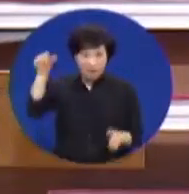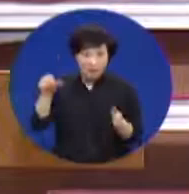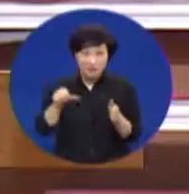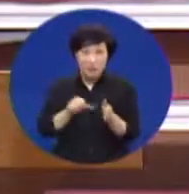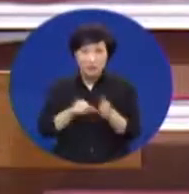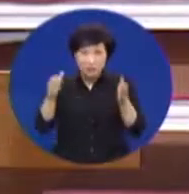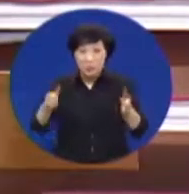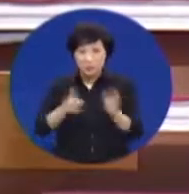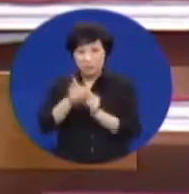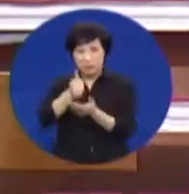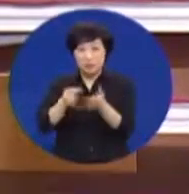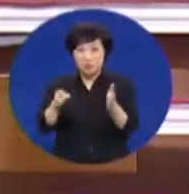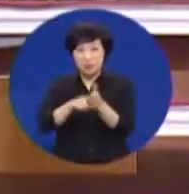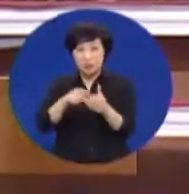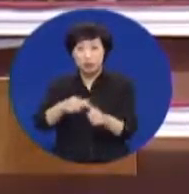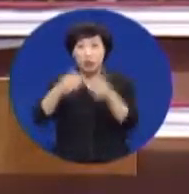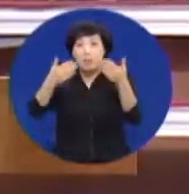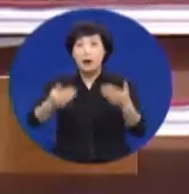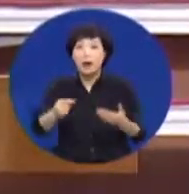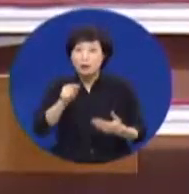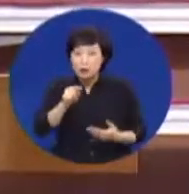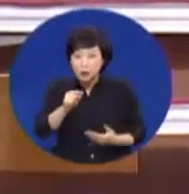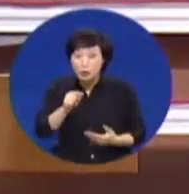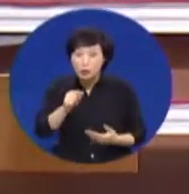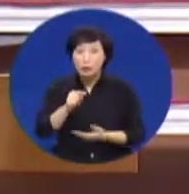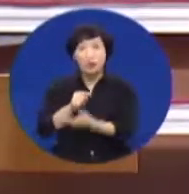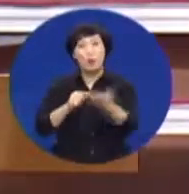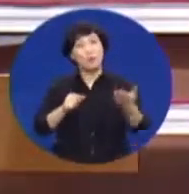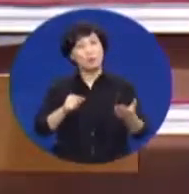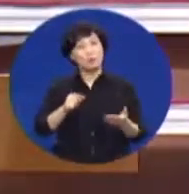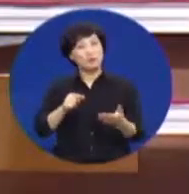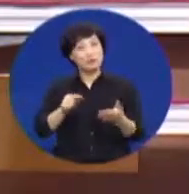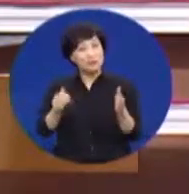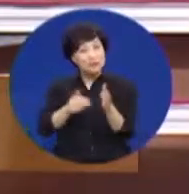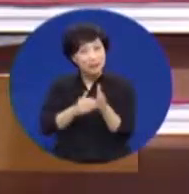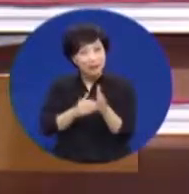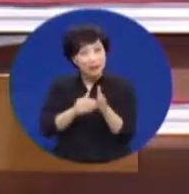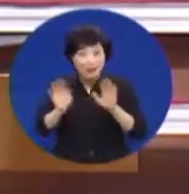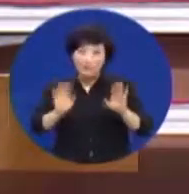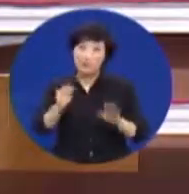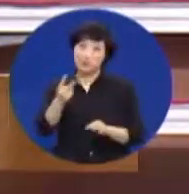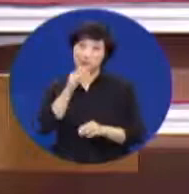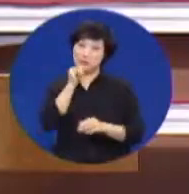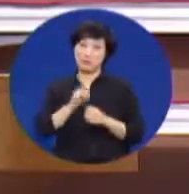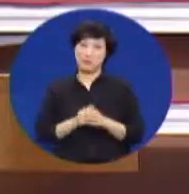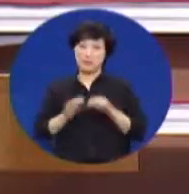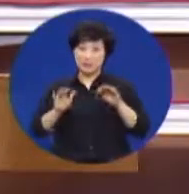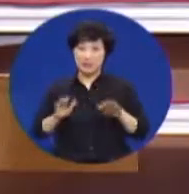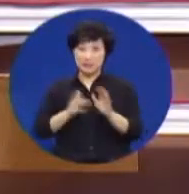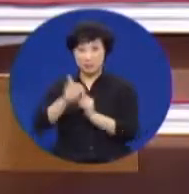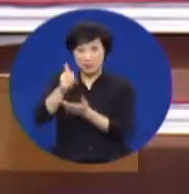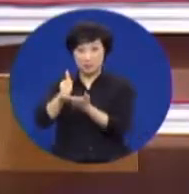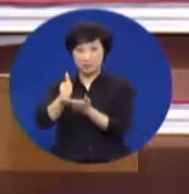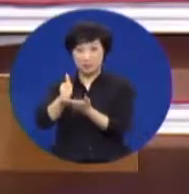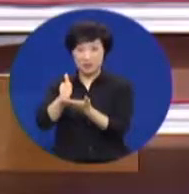평생에 예수 믿고 구원 받았다는 거 그뿐이요? 자,